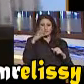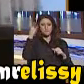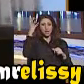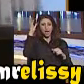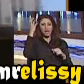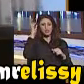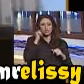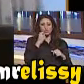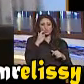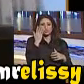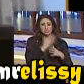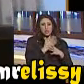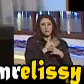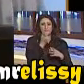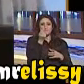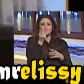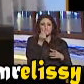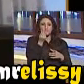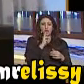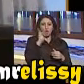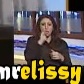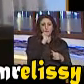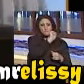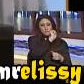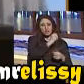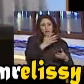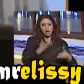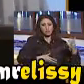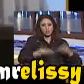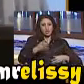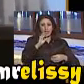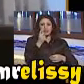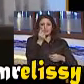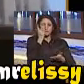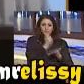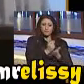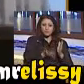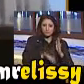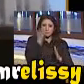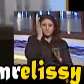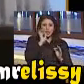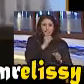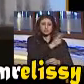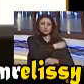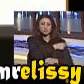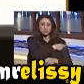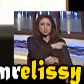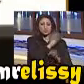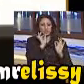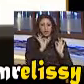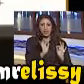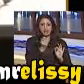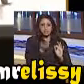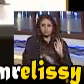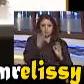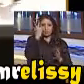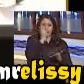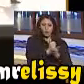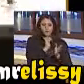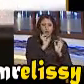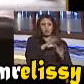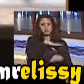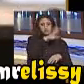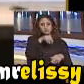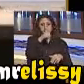لتحقيق مطالب مالية وإدارية خاصة بتحسين أوضاع أفراد وأمناء الشرطة. يأتي ذلك في وقت عاد